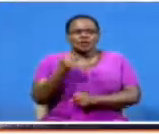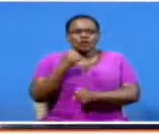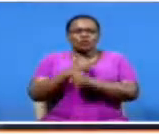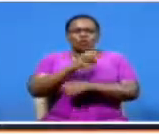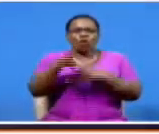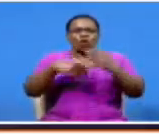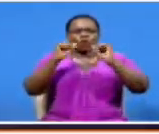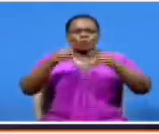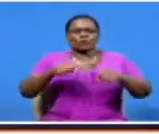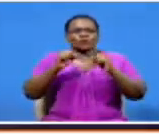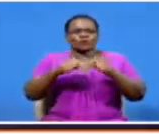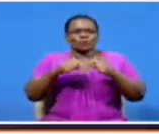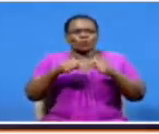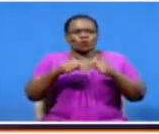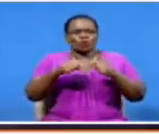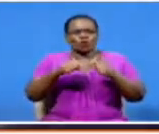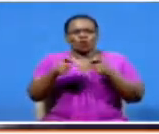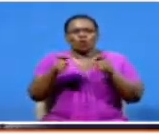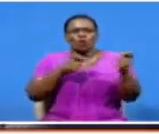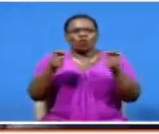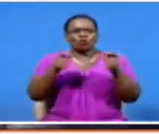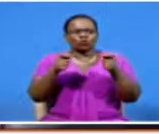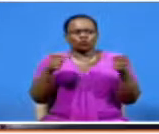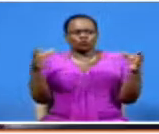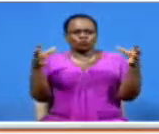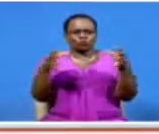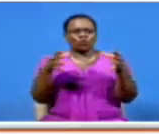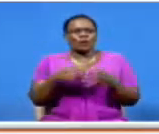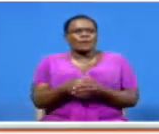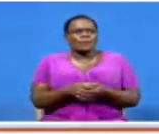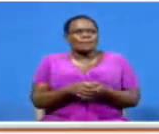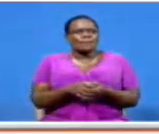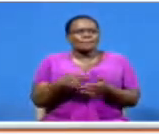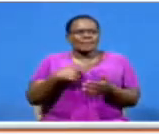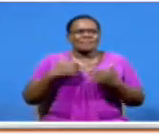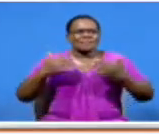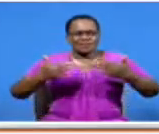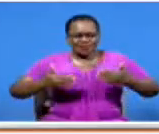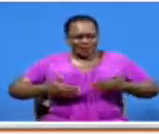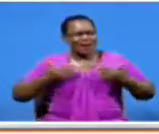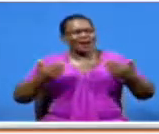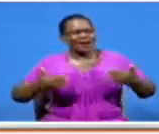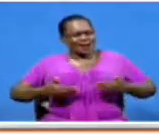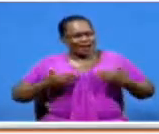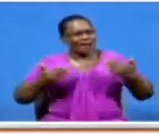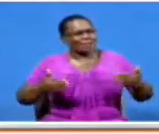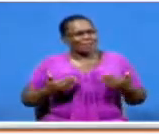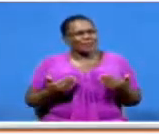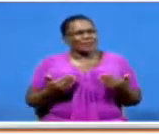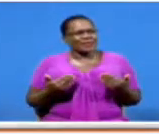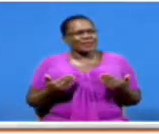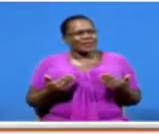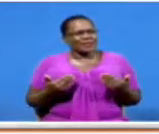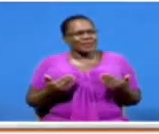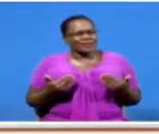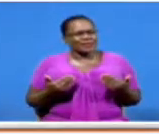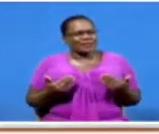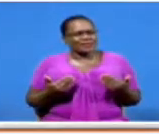awezalo kuleta mshikamano thabiti wa jamii hiyo. Nilifurahi sana. Unaye kijana,